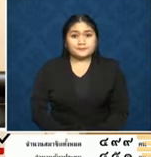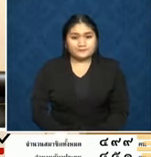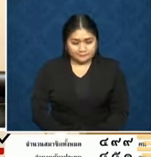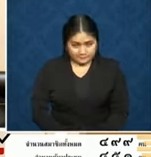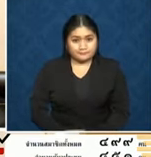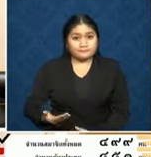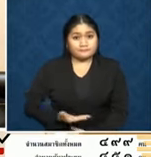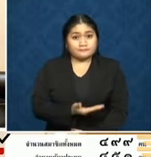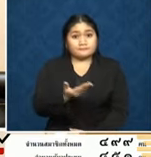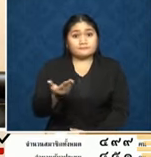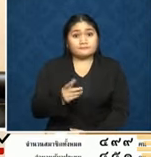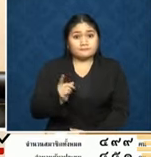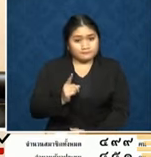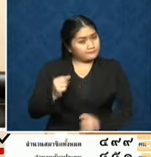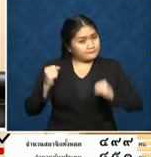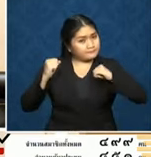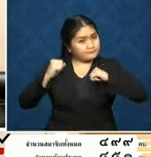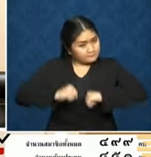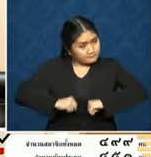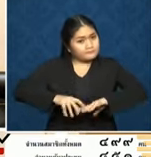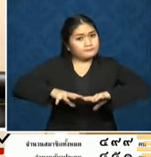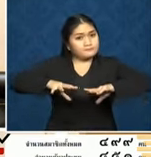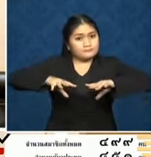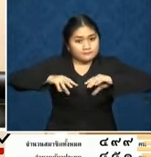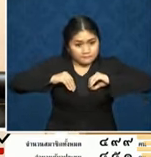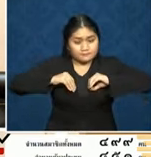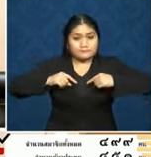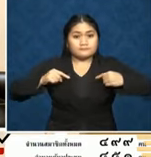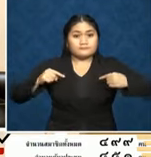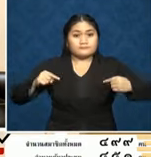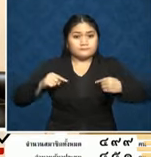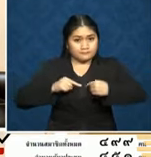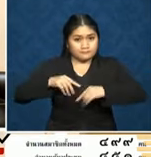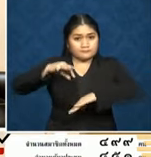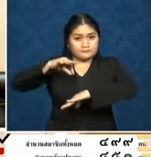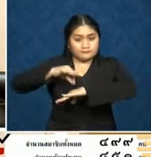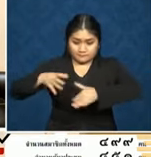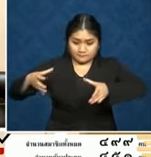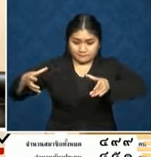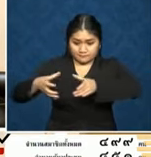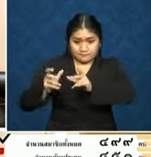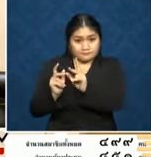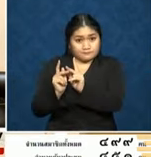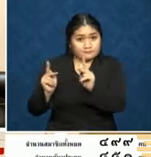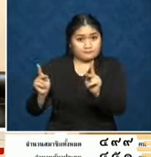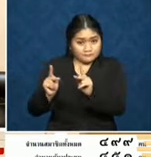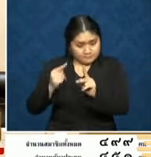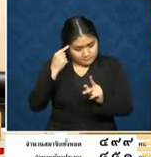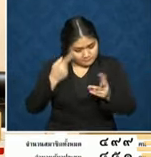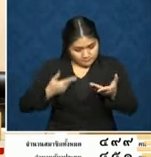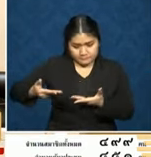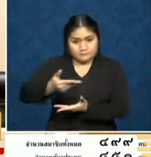ถือว่าที่ประชุมลงมติเห็นชอบให้ตั้งคณะกรรมการวิสามัญพิจารณานะ